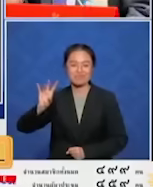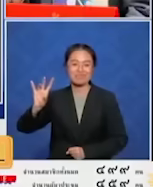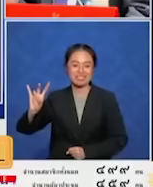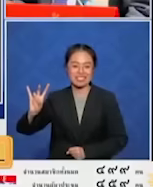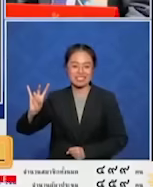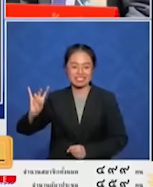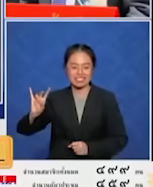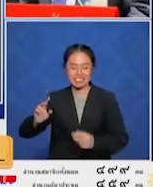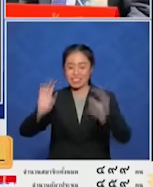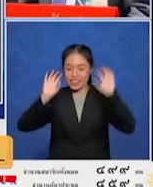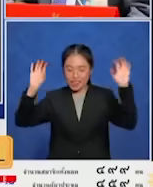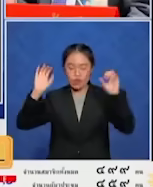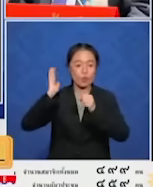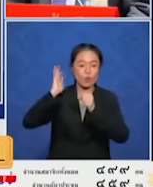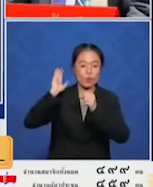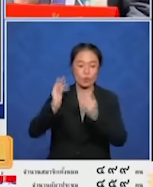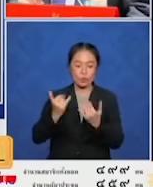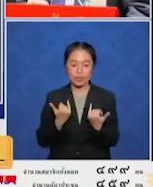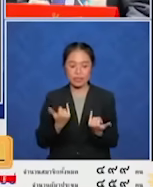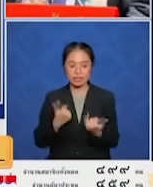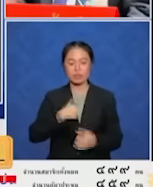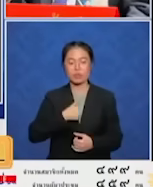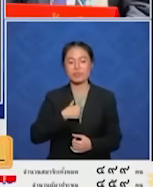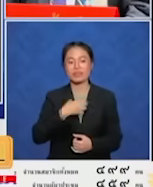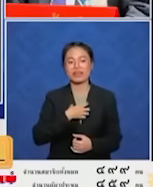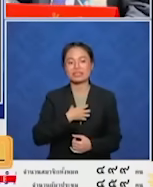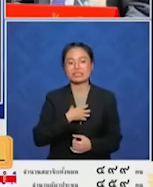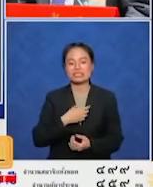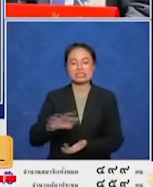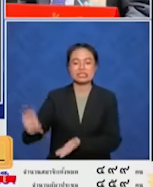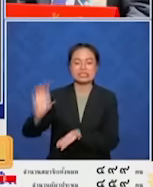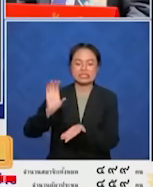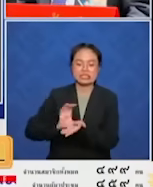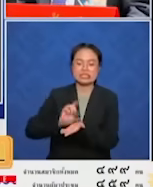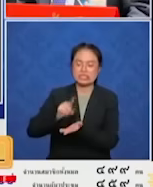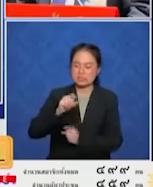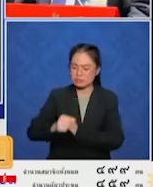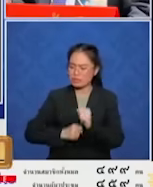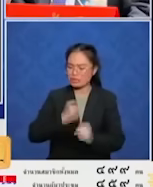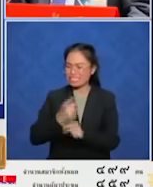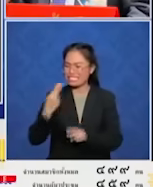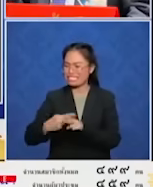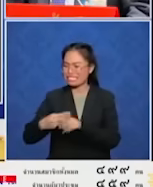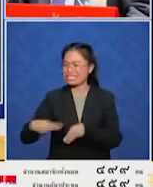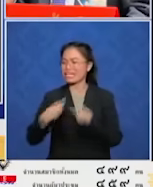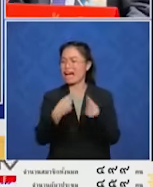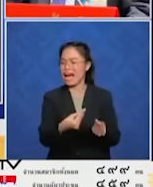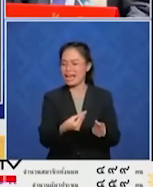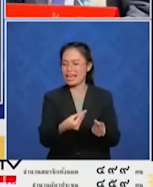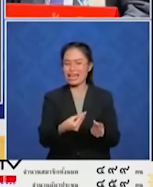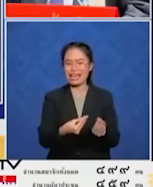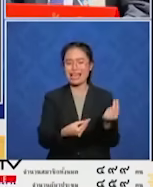ะ อันนี้ขาดแต่ คมนาคม ของพี่สุริยะ 98 97กว่า 90กว่าเปอร์เซ็นต์เป็นงบลงทุ